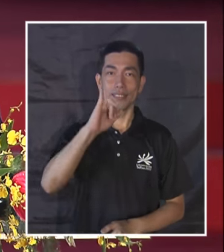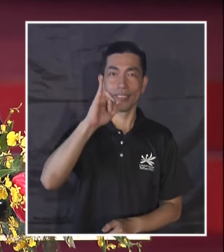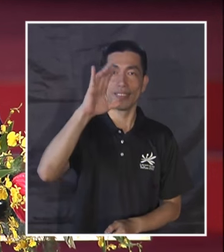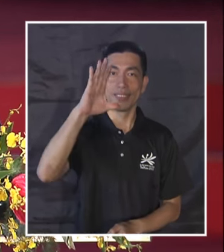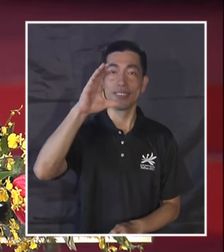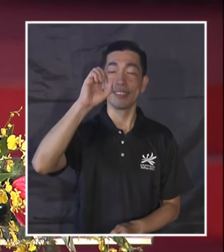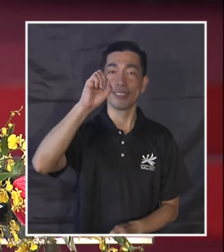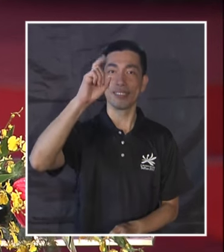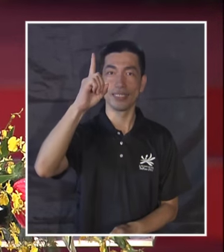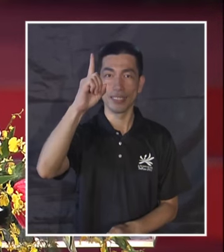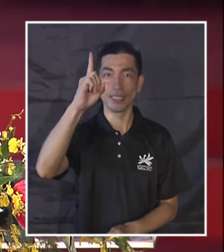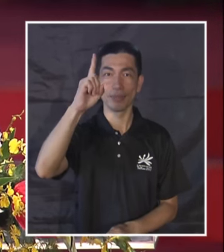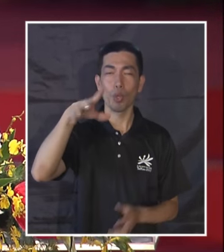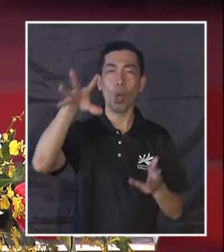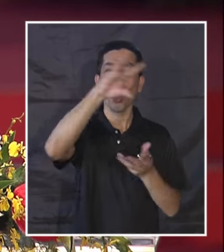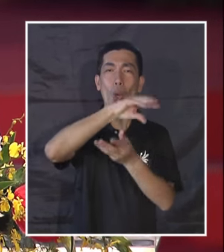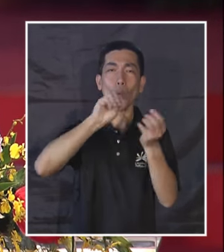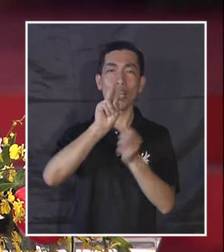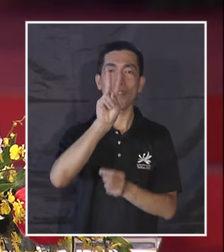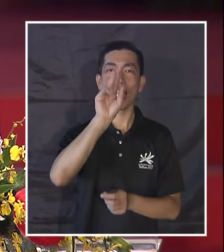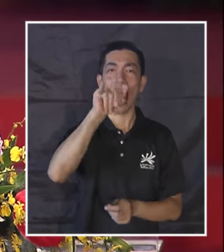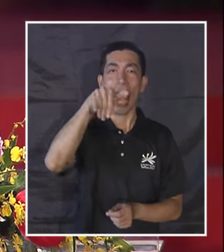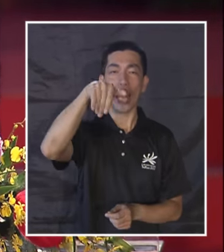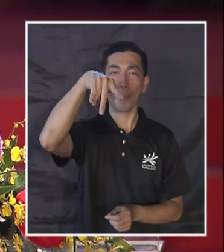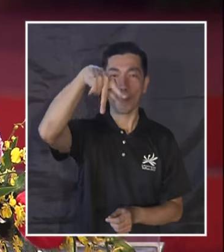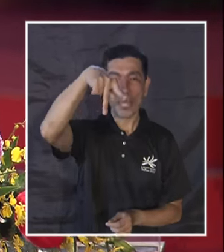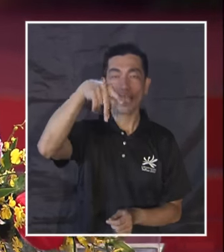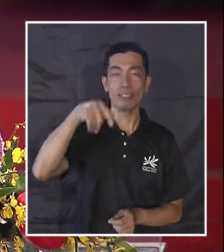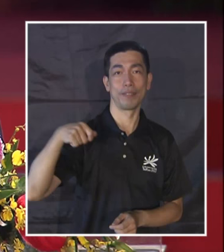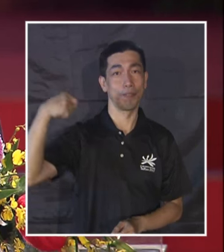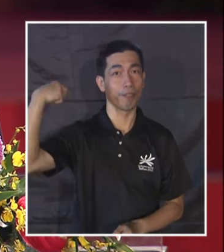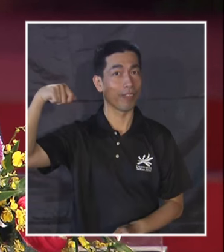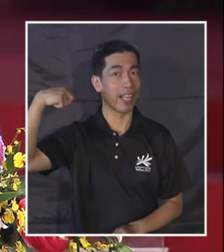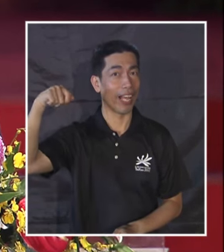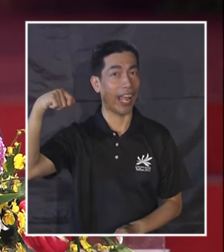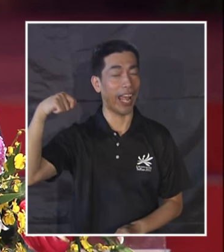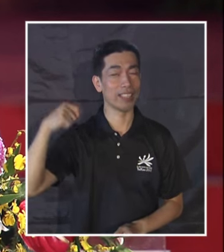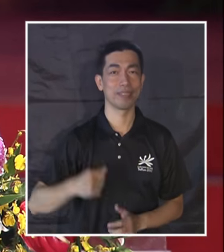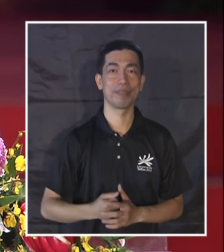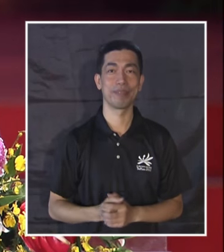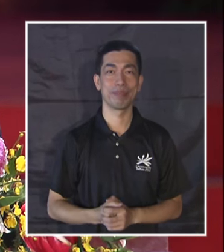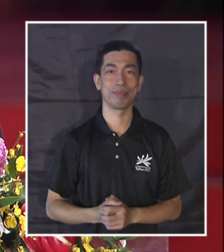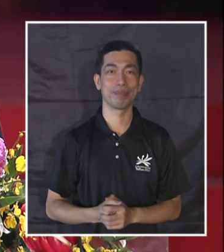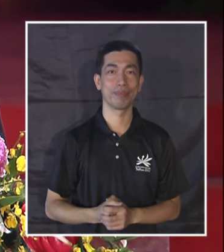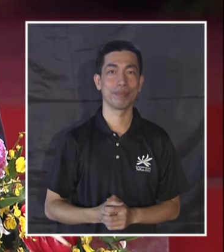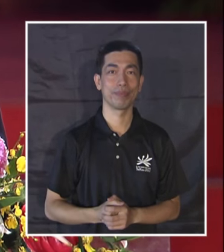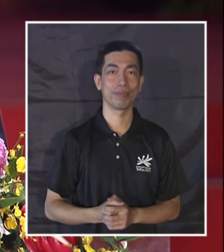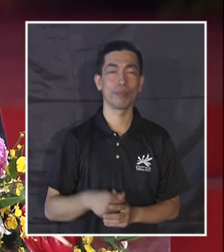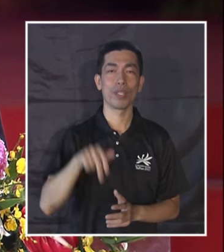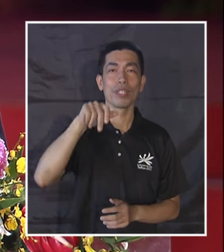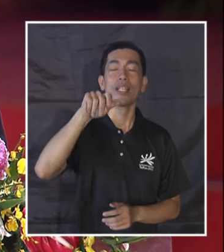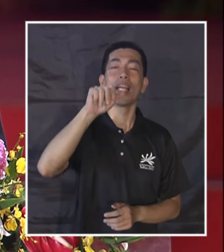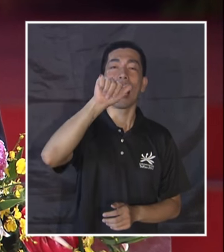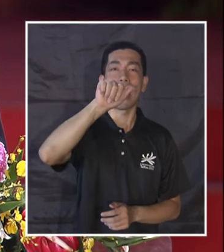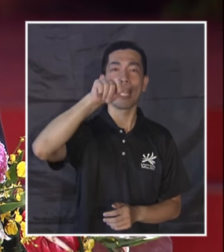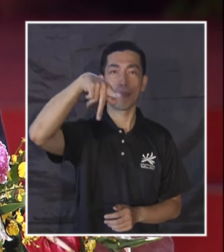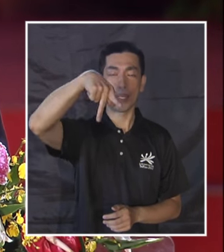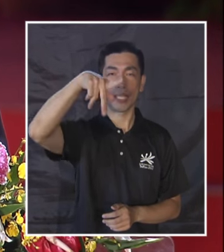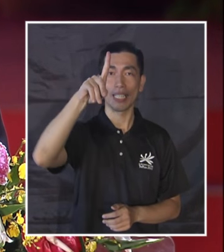ICSD 国际听障运动总会主席、亚太听障运动总会主